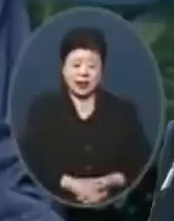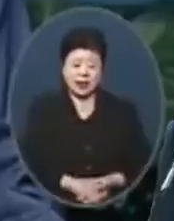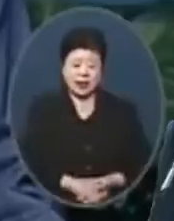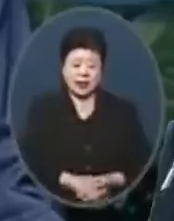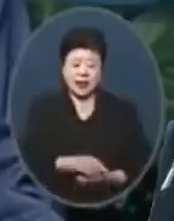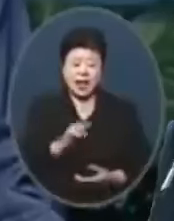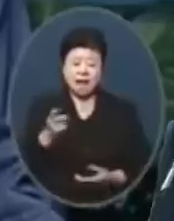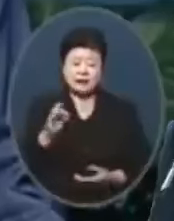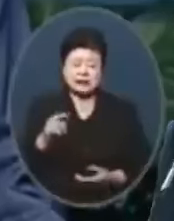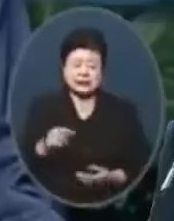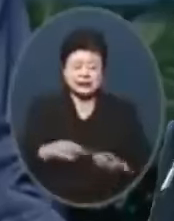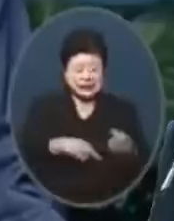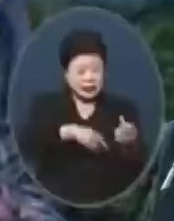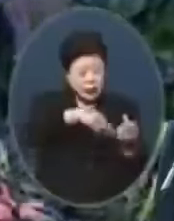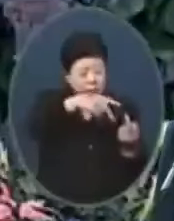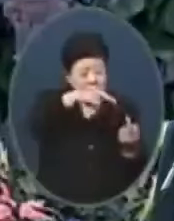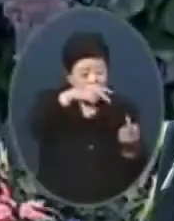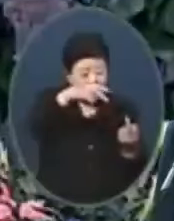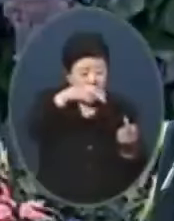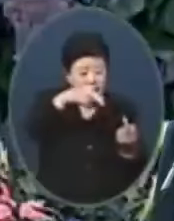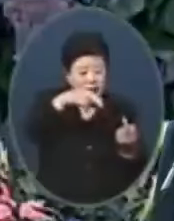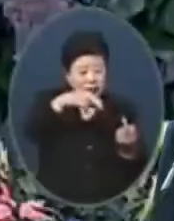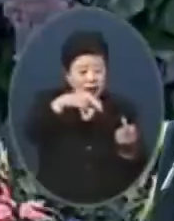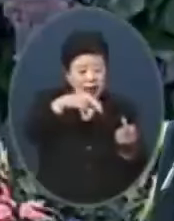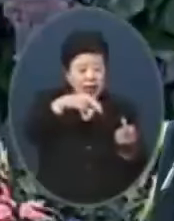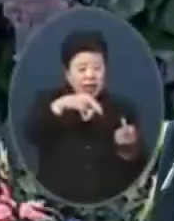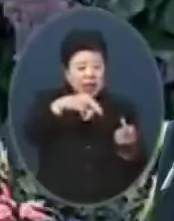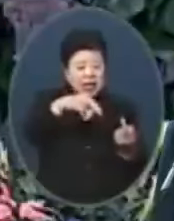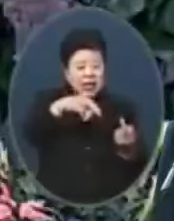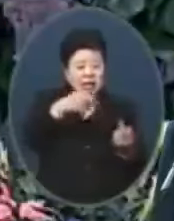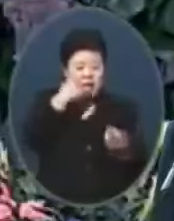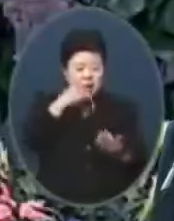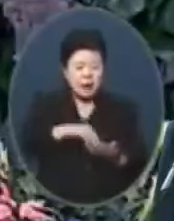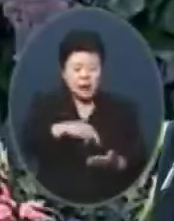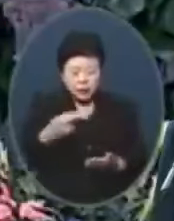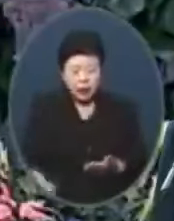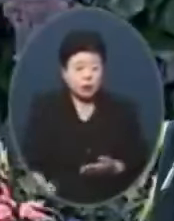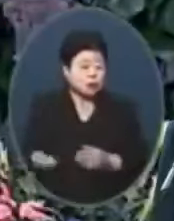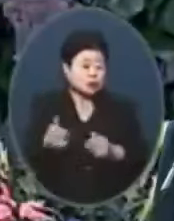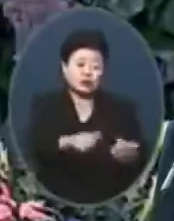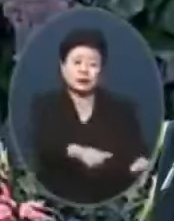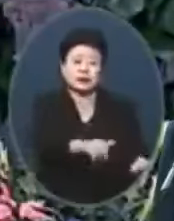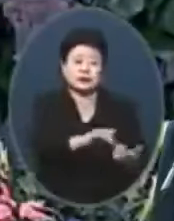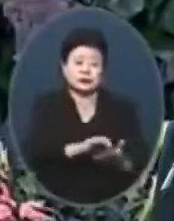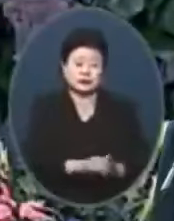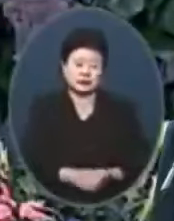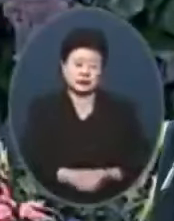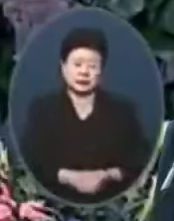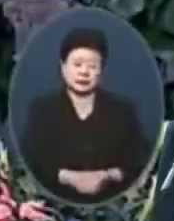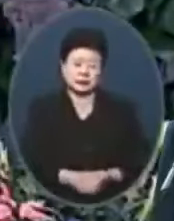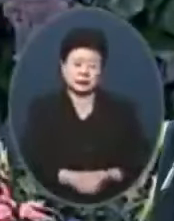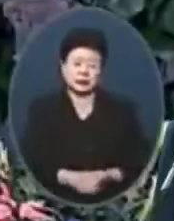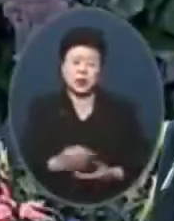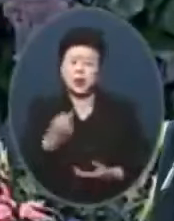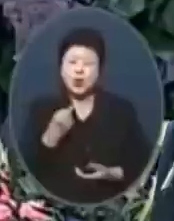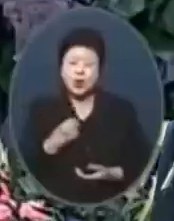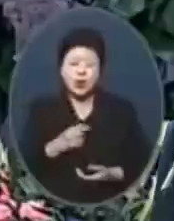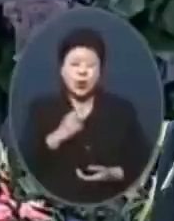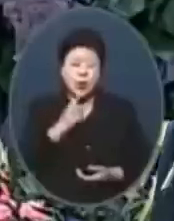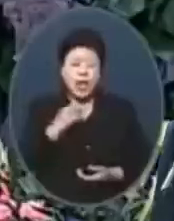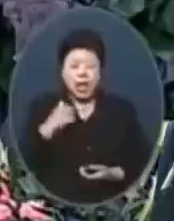알프스산을 등반하다가 그만 사연서 바위에 떨어져서 죽었습니다. 그 외아들이